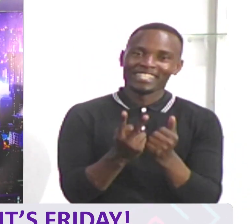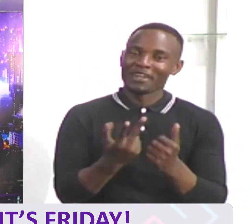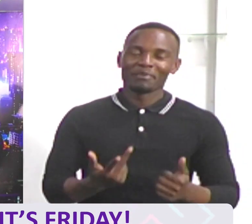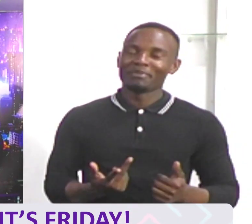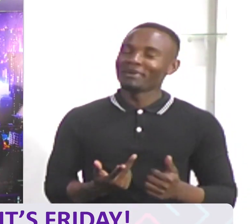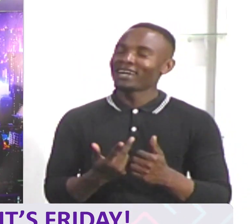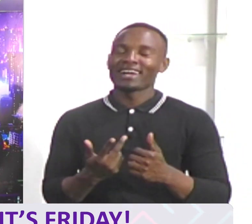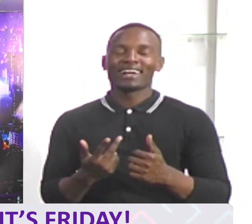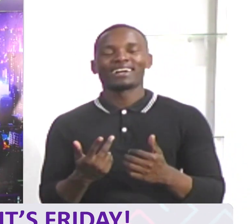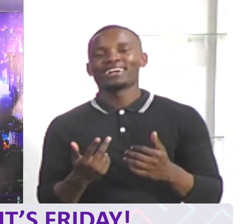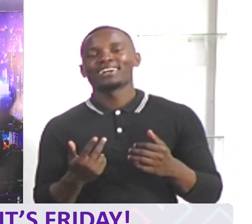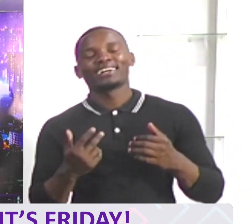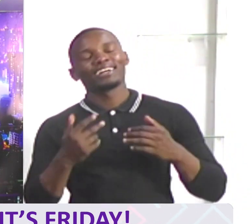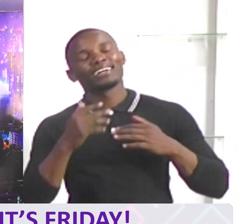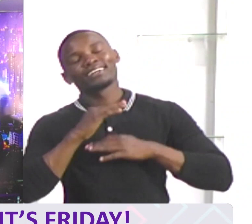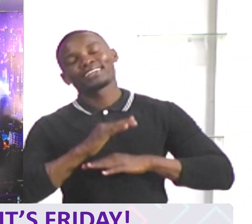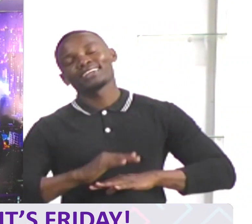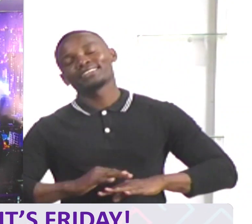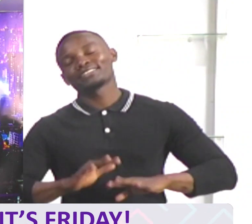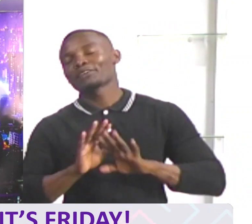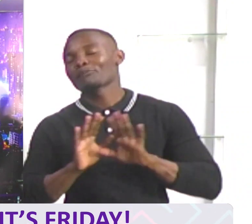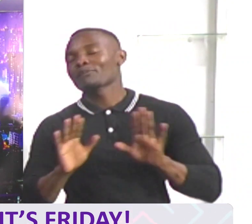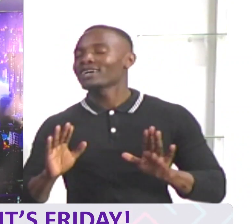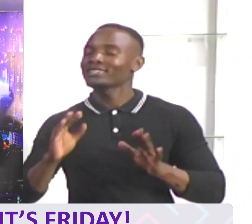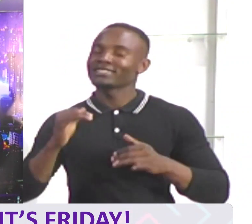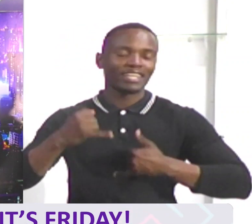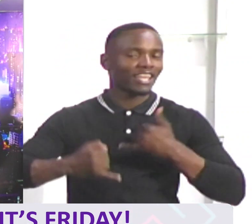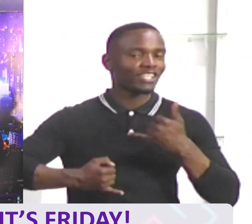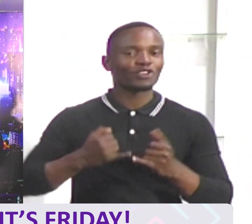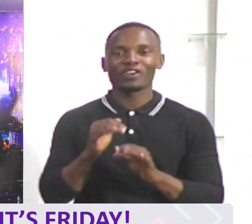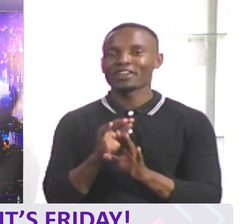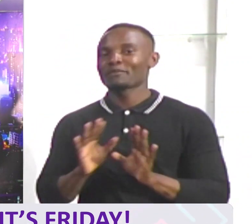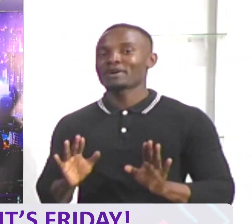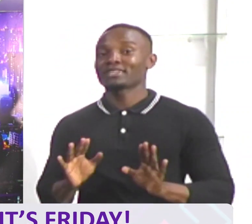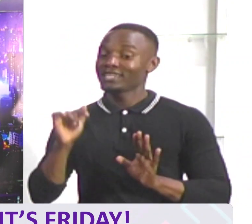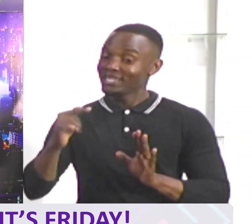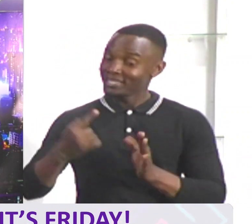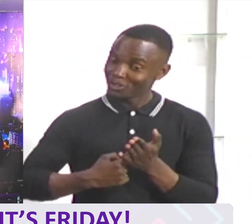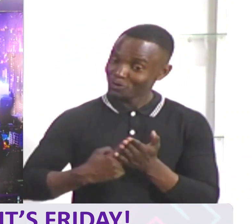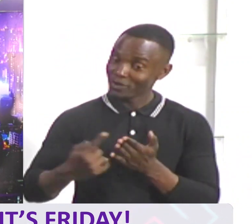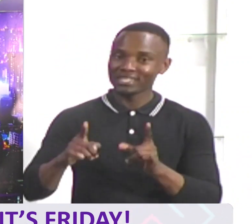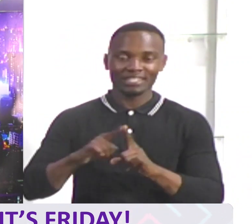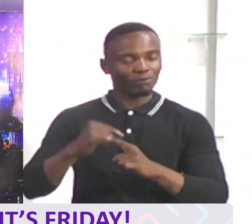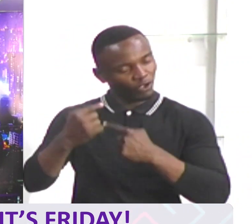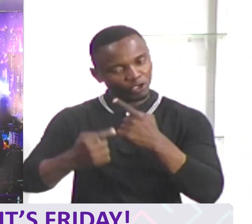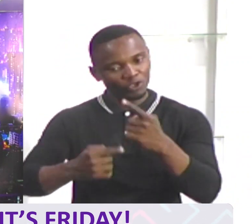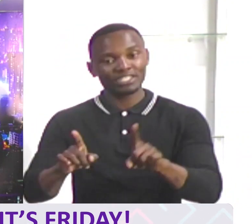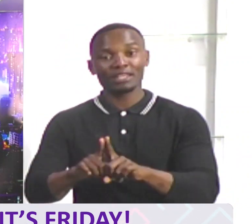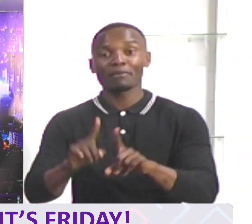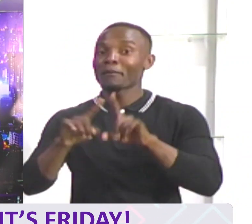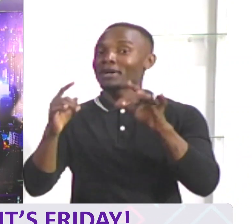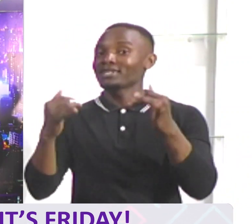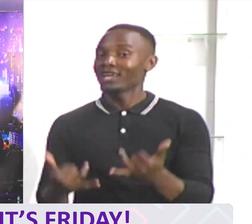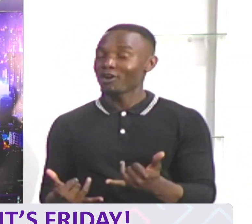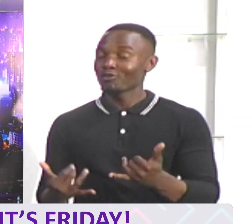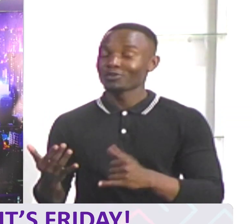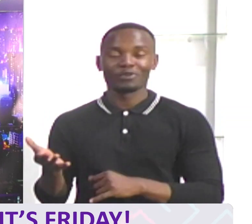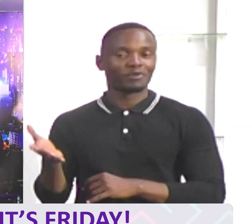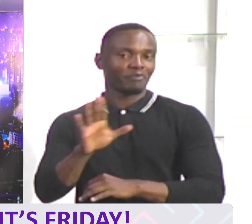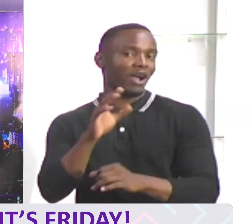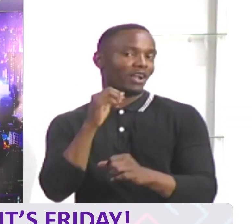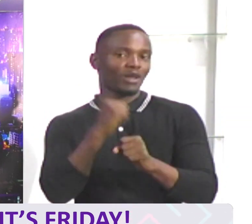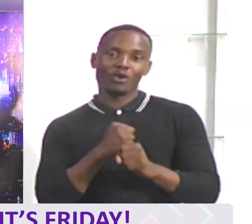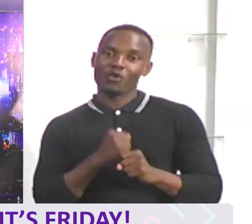mingi. Kupumzika. Kweli. Kujibamba. Kweli. Hii wiki bado ni hiyo hiyo, lakini sasa ndio tumerudi kazi. Sasa ni wera. Sasa